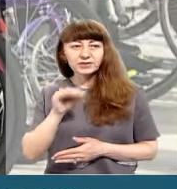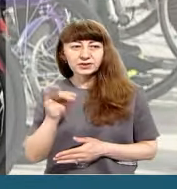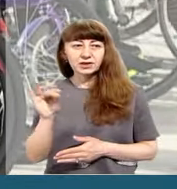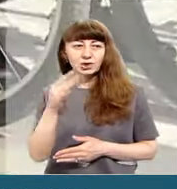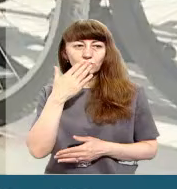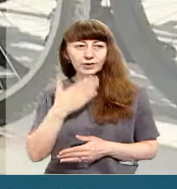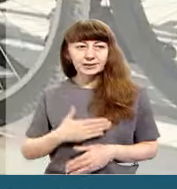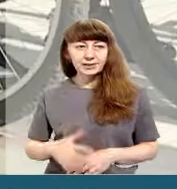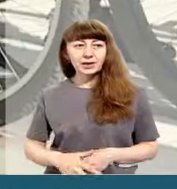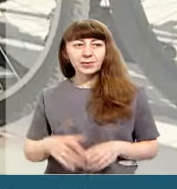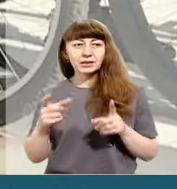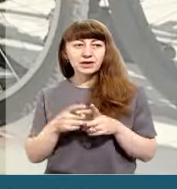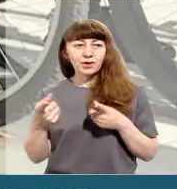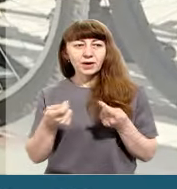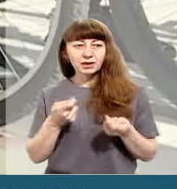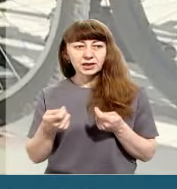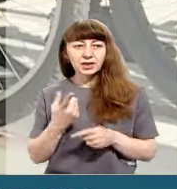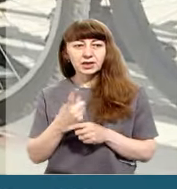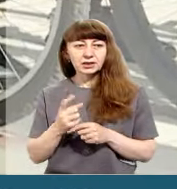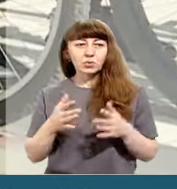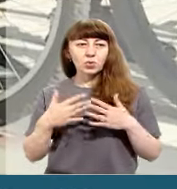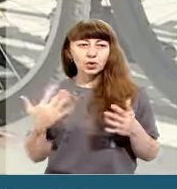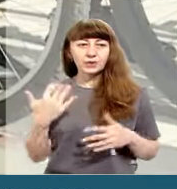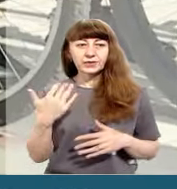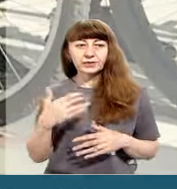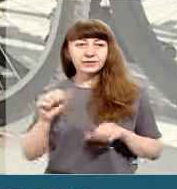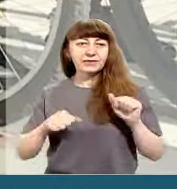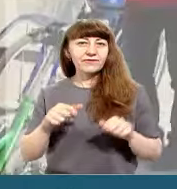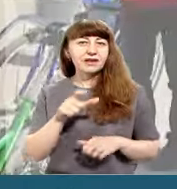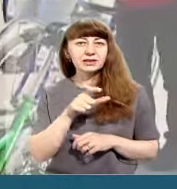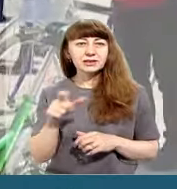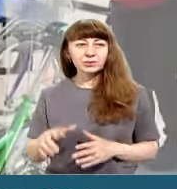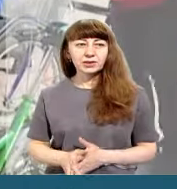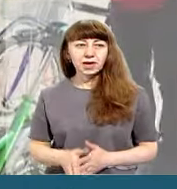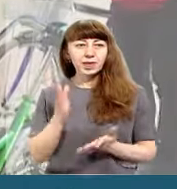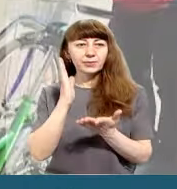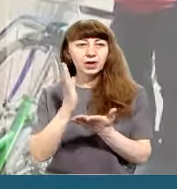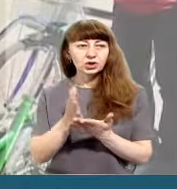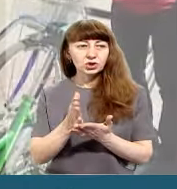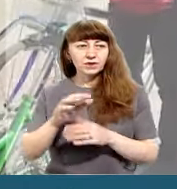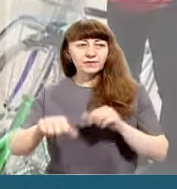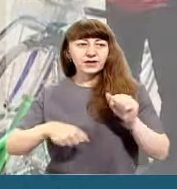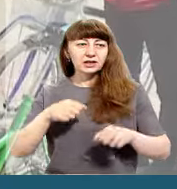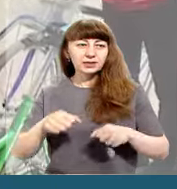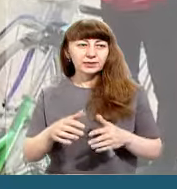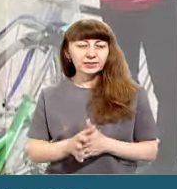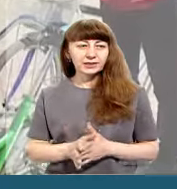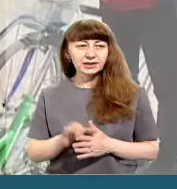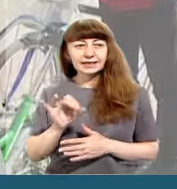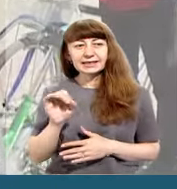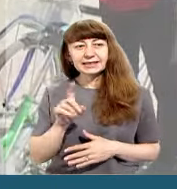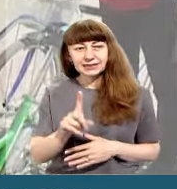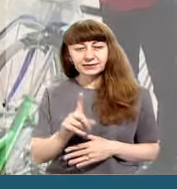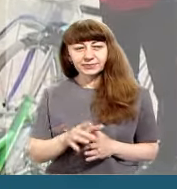так и любители. По словам организаторов, это более 50 велосипедистов. Маршрут у нас велосипедистов состоит